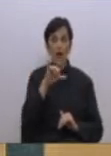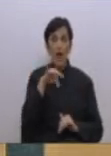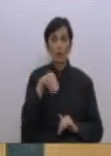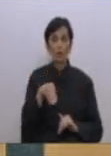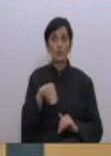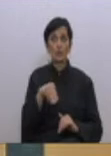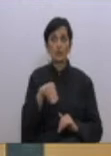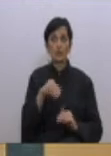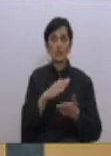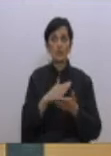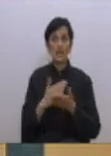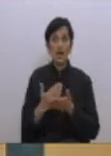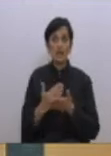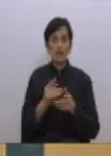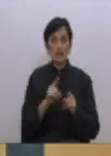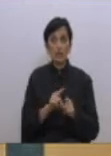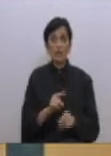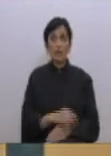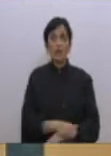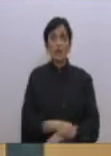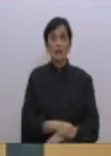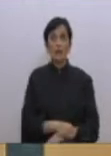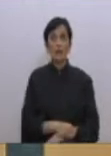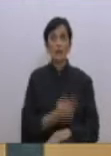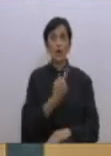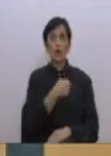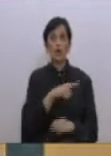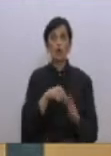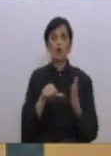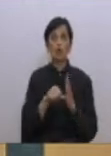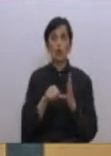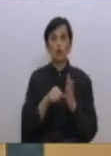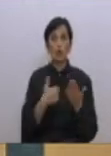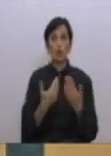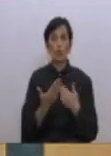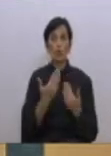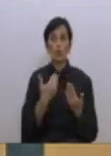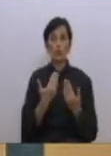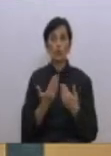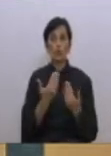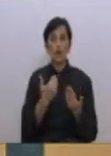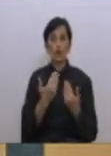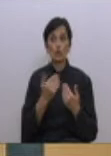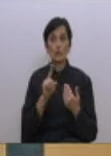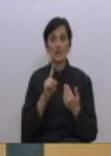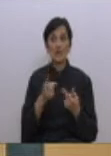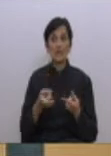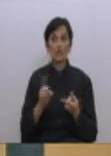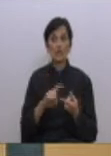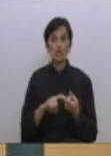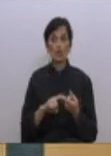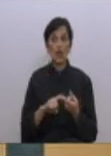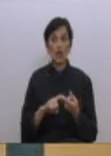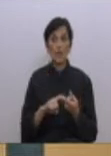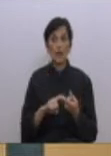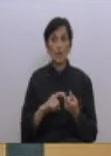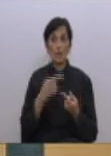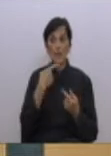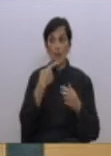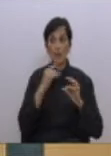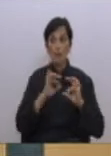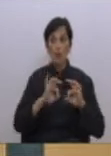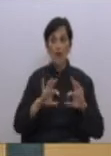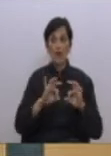აუდიტების ნაწილშიც. დონორებთან ურთიერთობას რაც შეეხება,